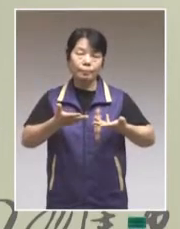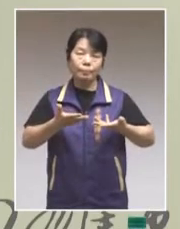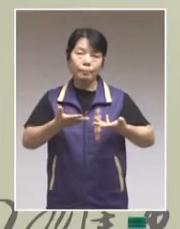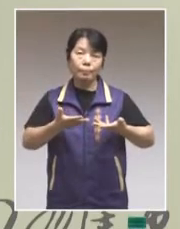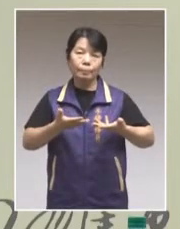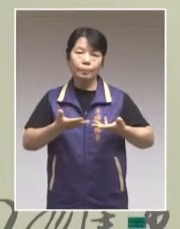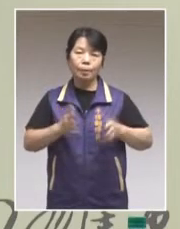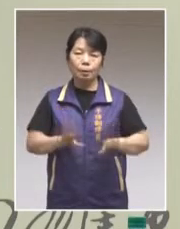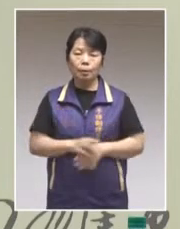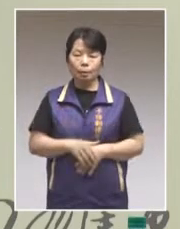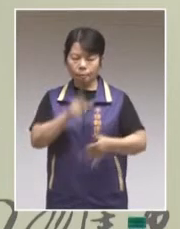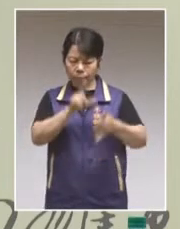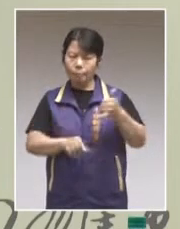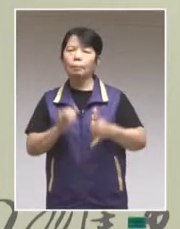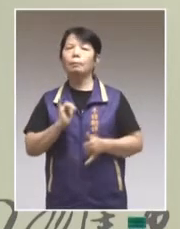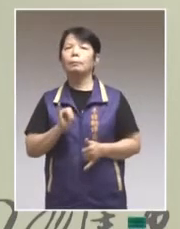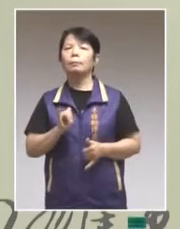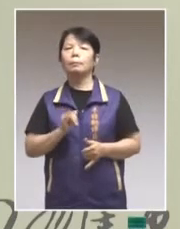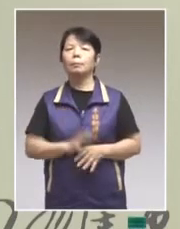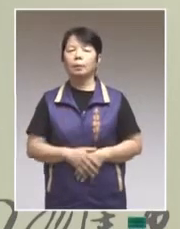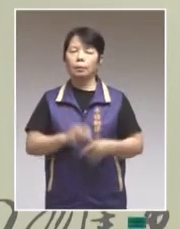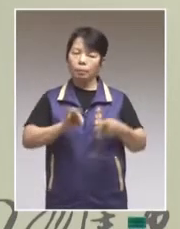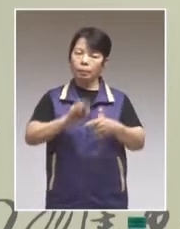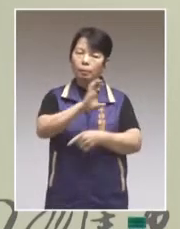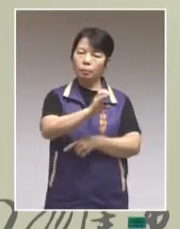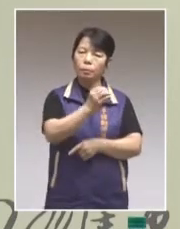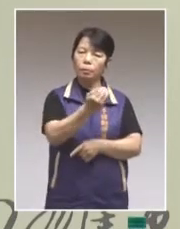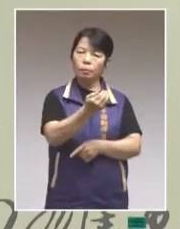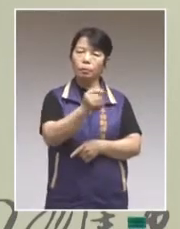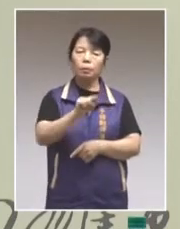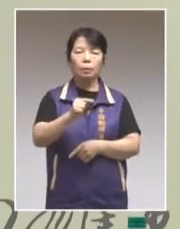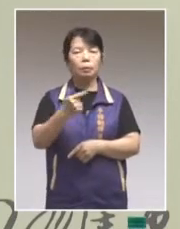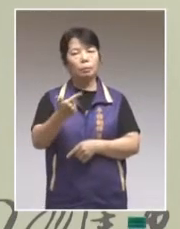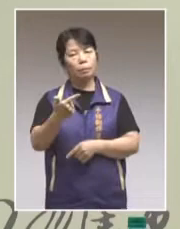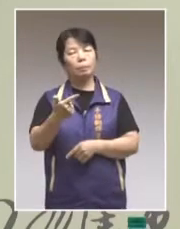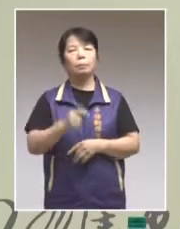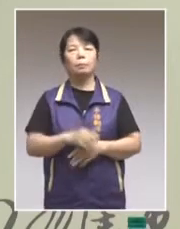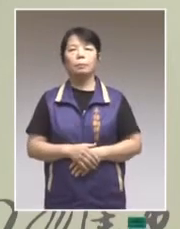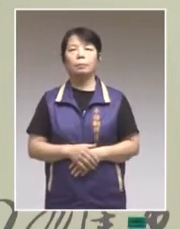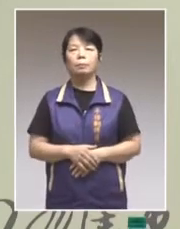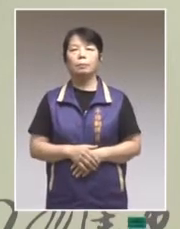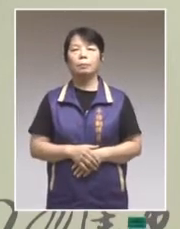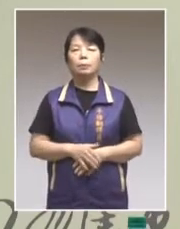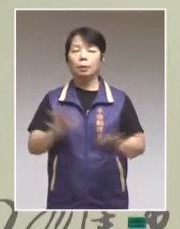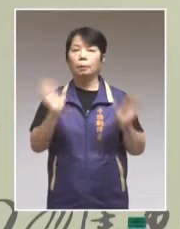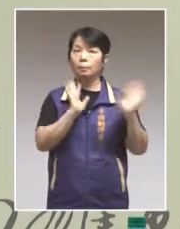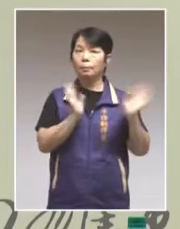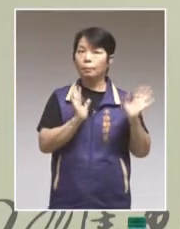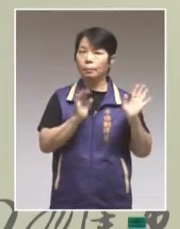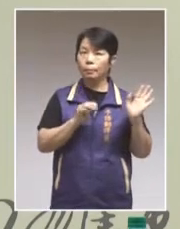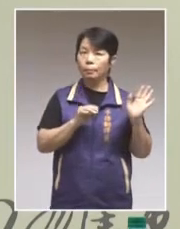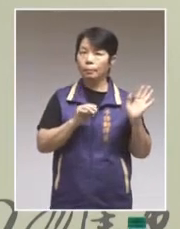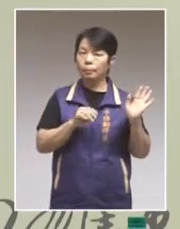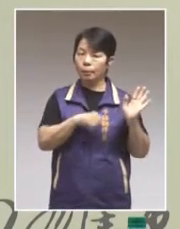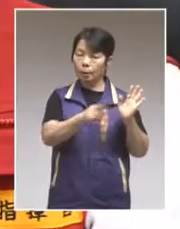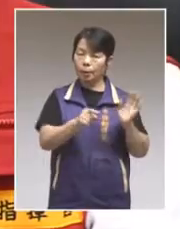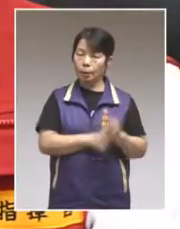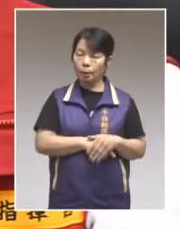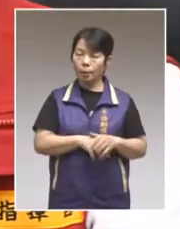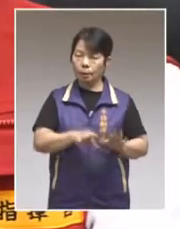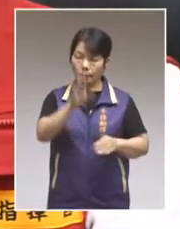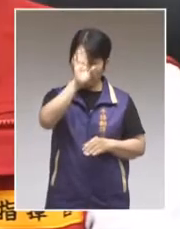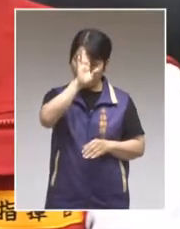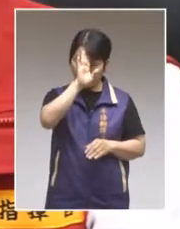了，或者是无症状占了 99.6% 左右。好，所以小朋友其实他有症状，其